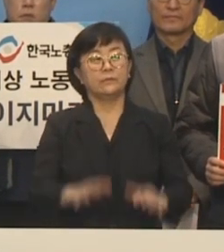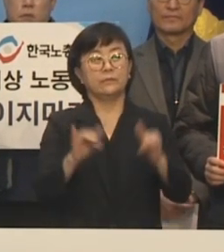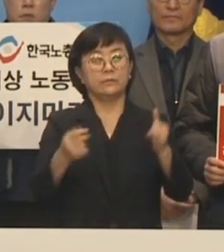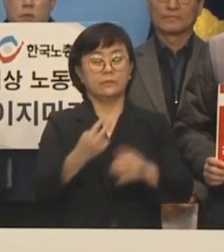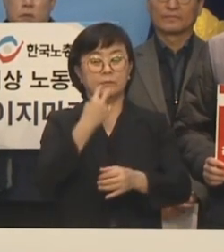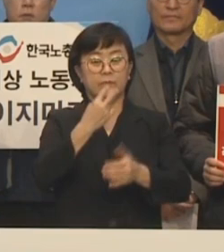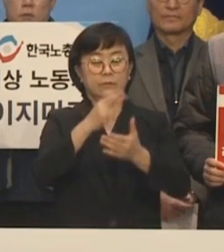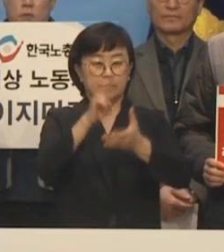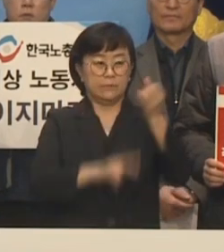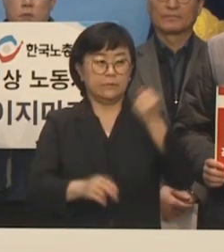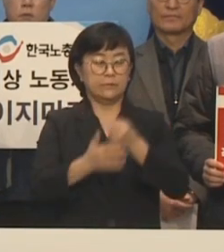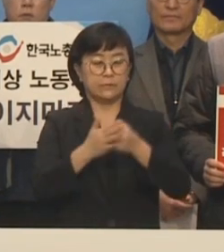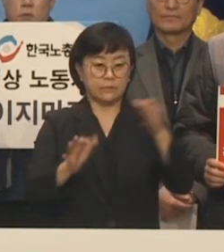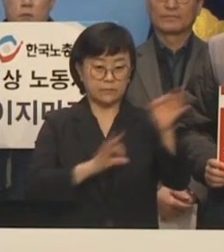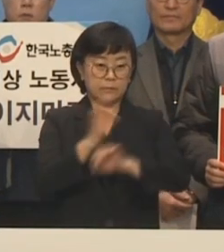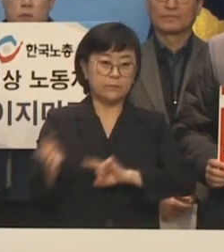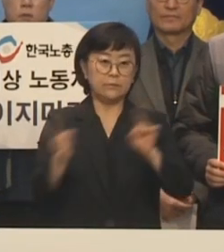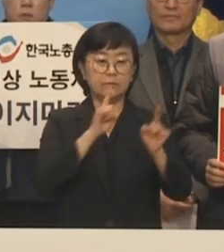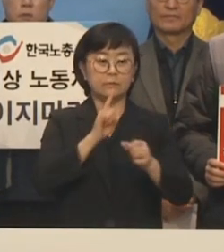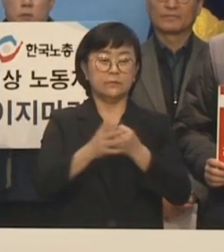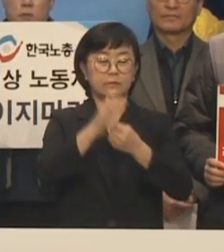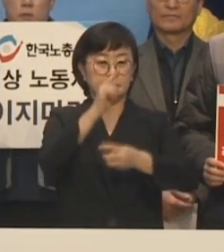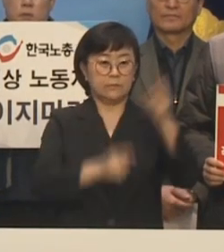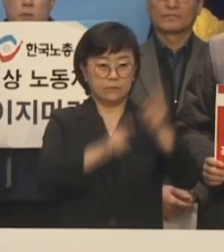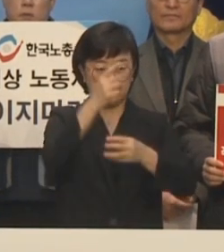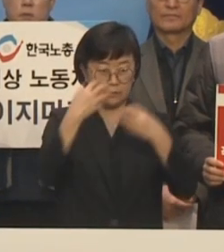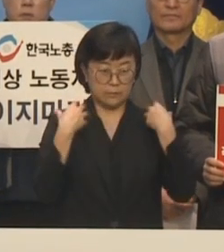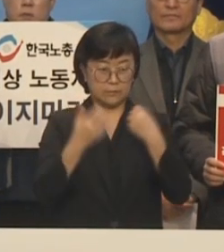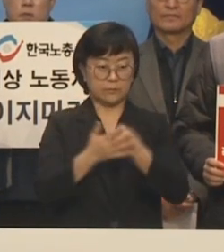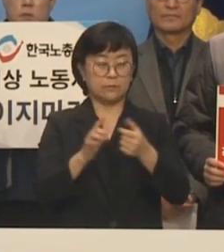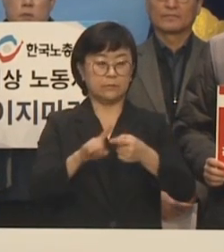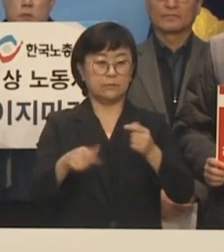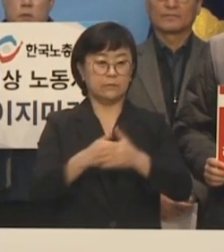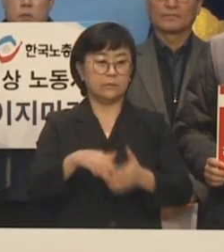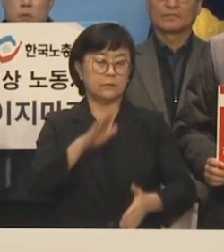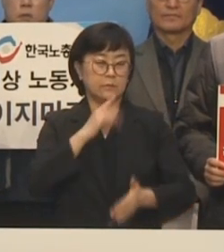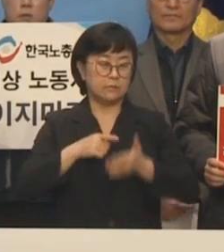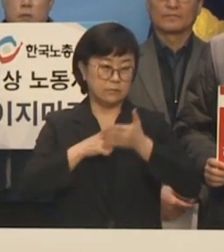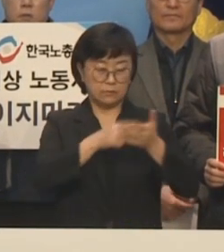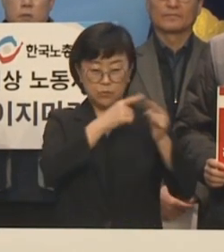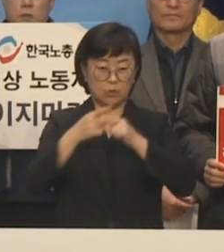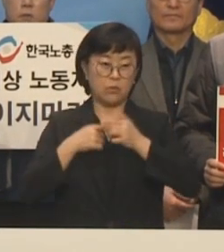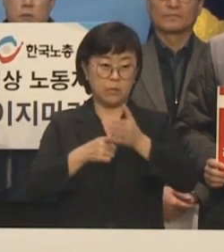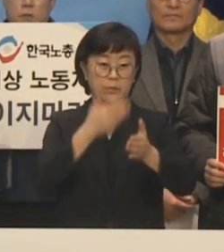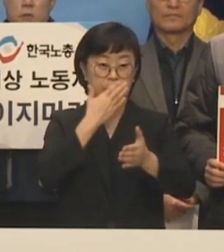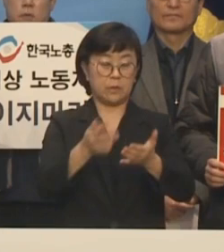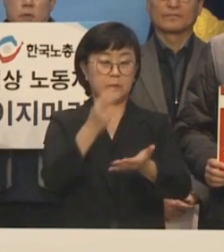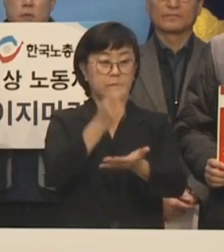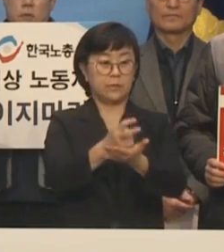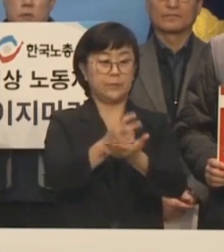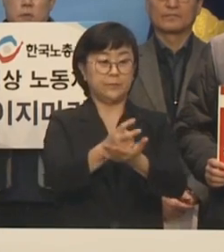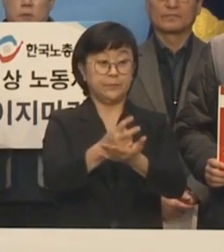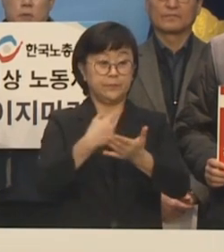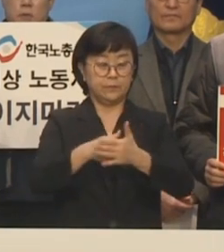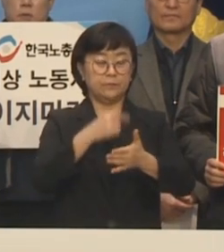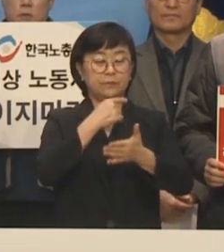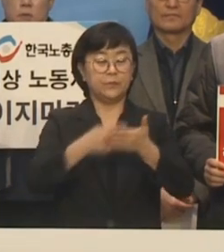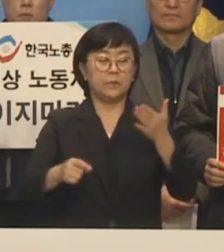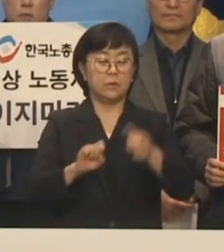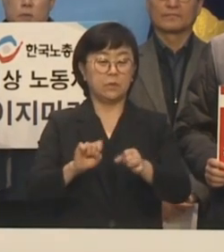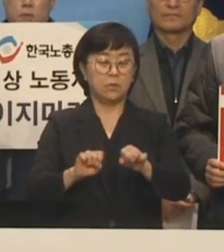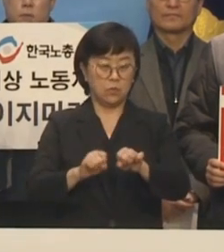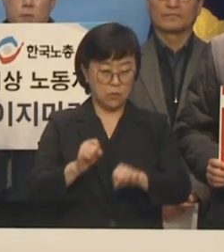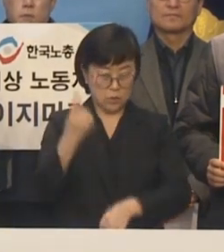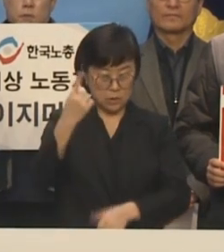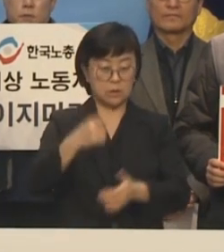목숨을 팔아 경제를 활성화하겠다는 윤석열 정부의 막가파식 행태를 막을 수 있는 법이 바로